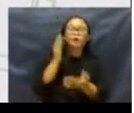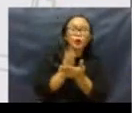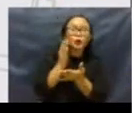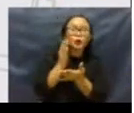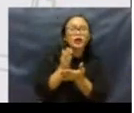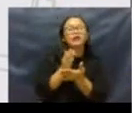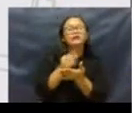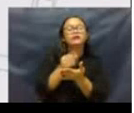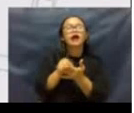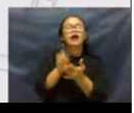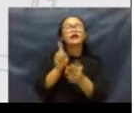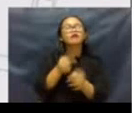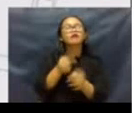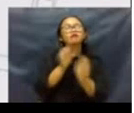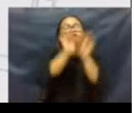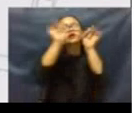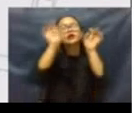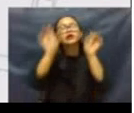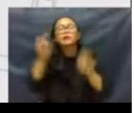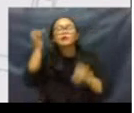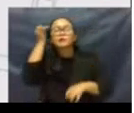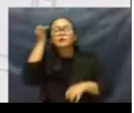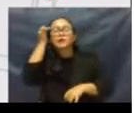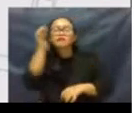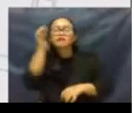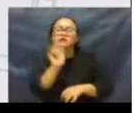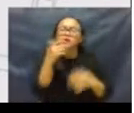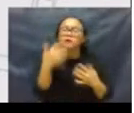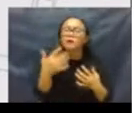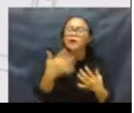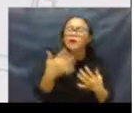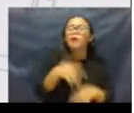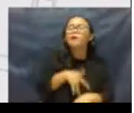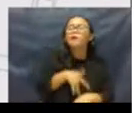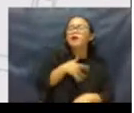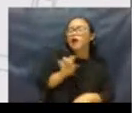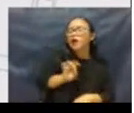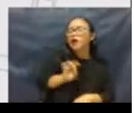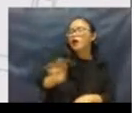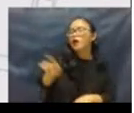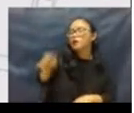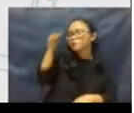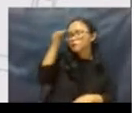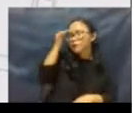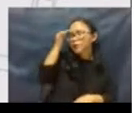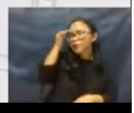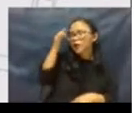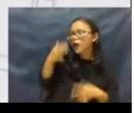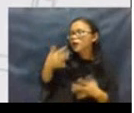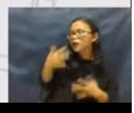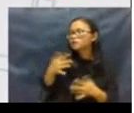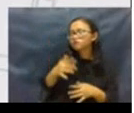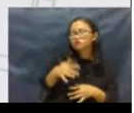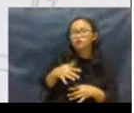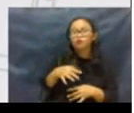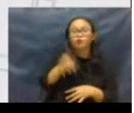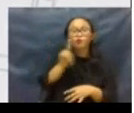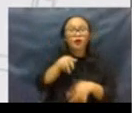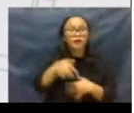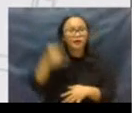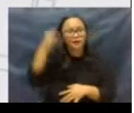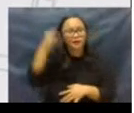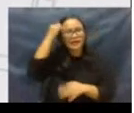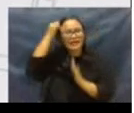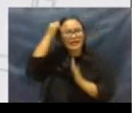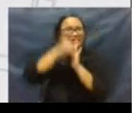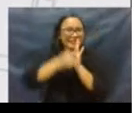macam kemungkinan, yang mempertimbangkan perasaan orang lain, seseorang itu perlu berpikir kritis. Namun kalau